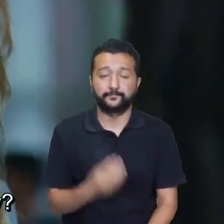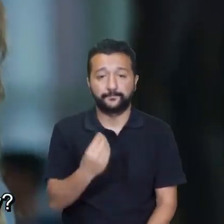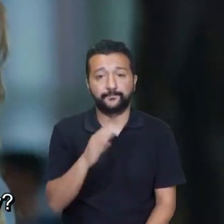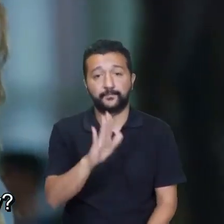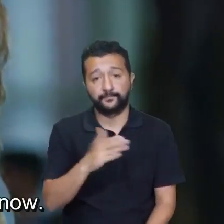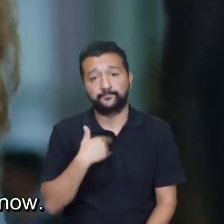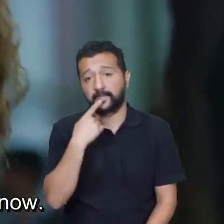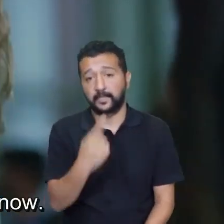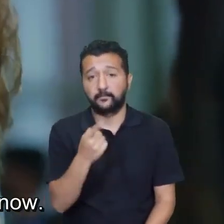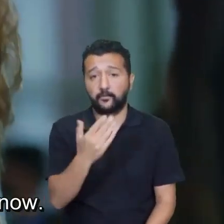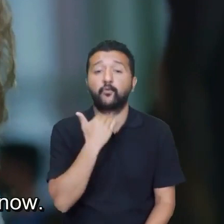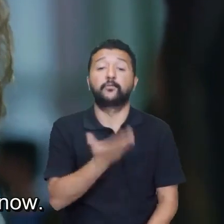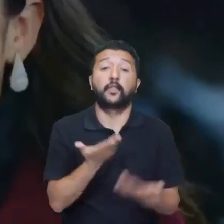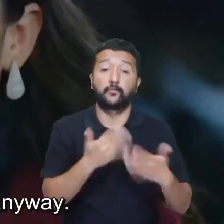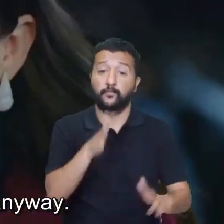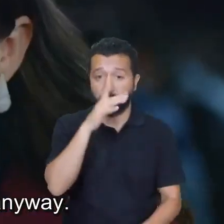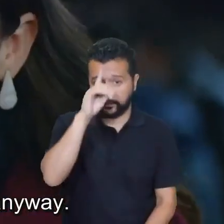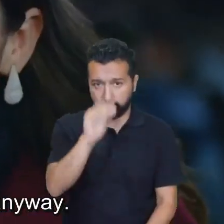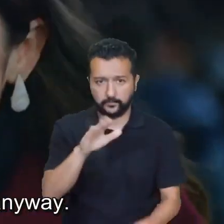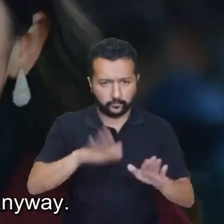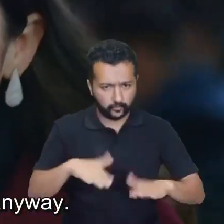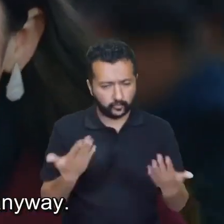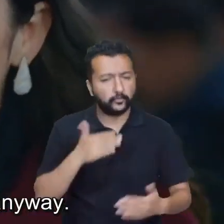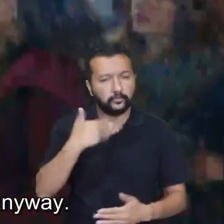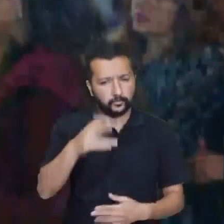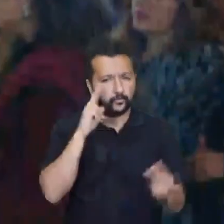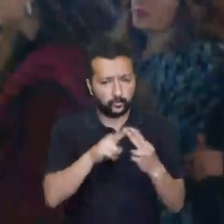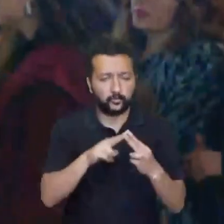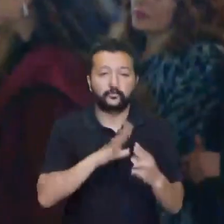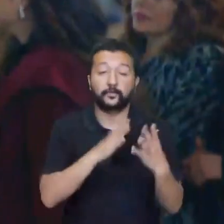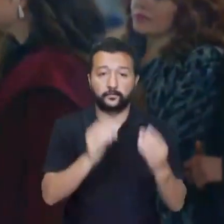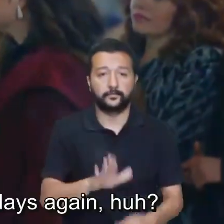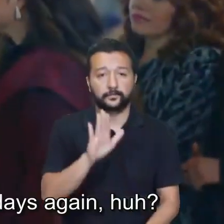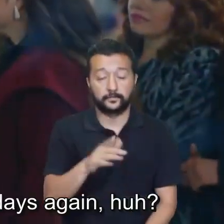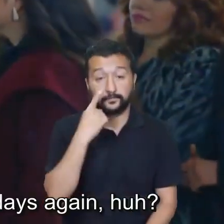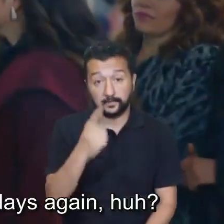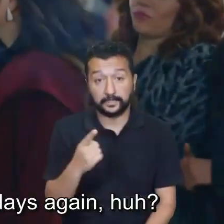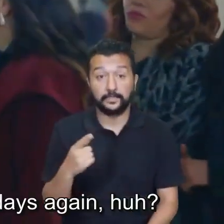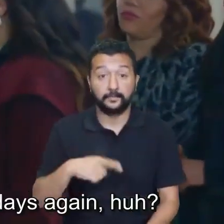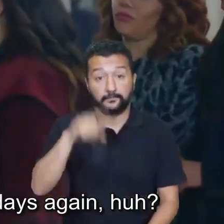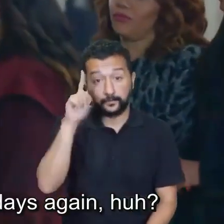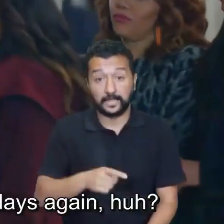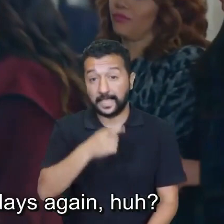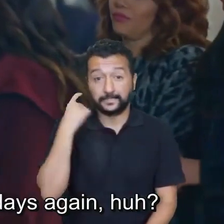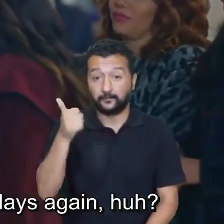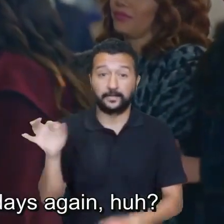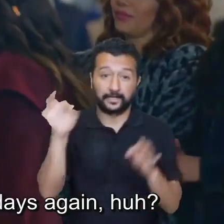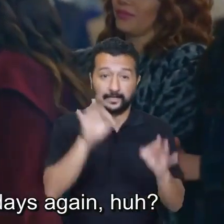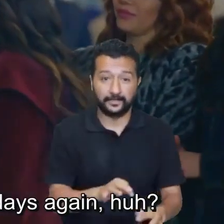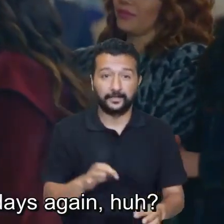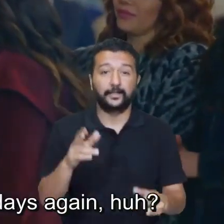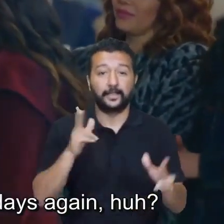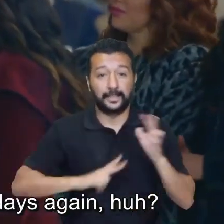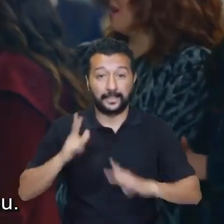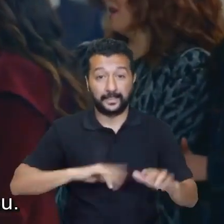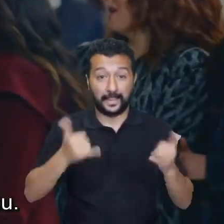İyi tamam, ne diyeyim? Ama olmadı, bilesin bak. Daha buradasın, nasılsa görüşürüz. Tamam. Bak yine bir gün eski günlerde gibi pijama